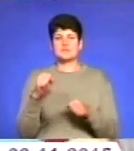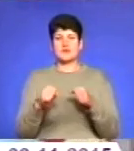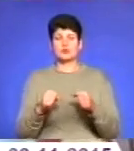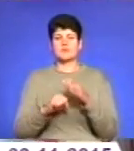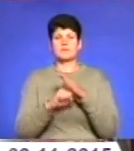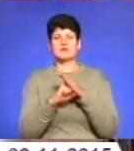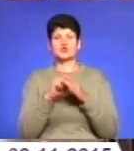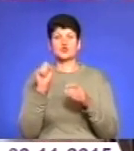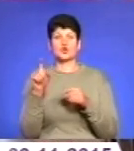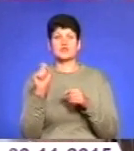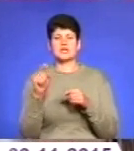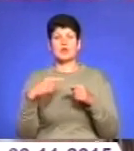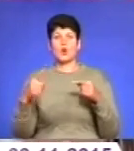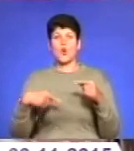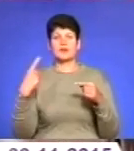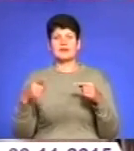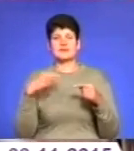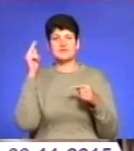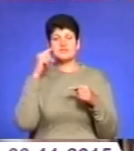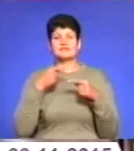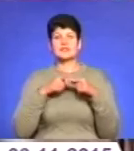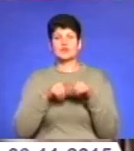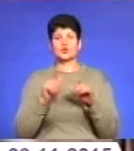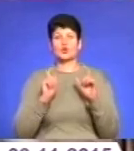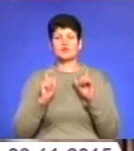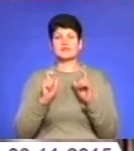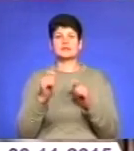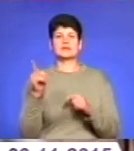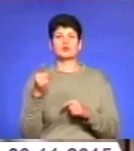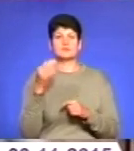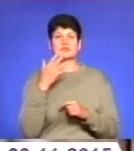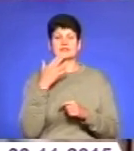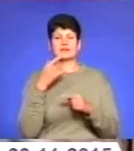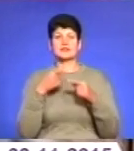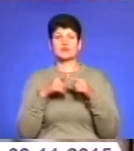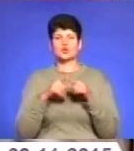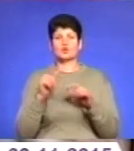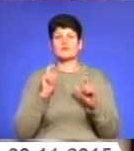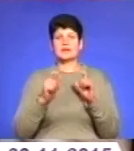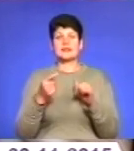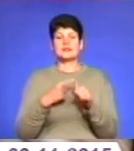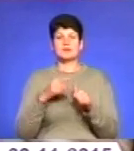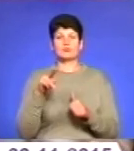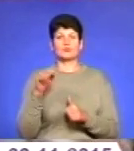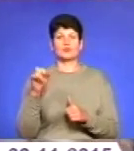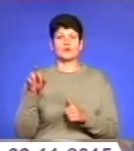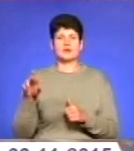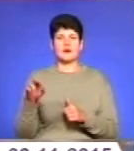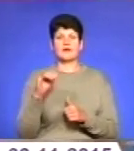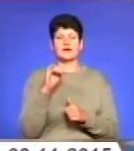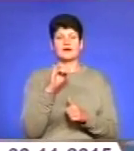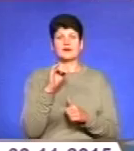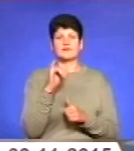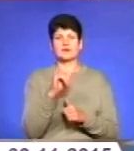колеса». Владислав Щербань навчається у технічному коледжі Тернопільського національного технічного університету імені Івана Полюя, а Іван Хомів